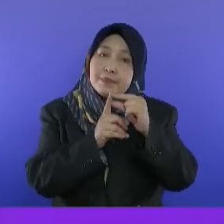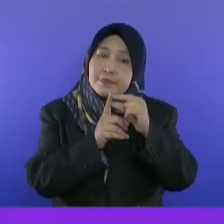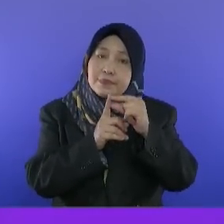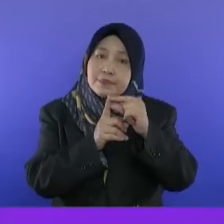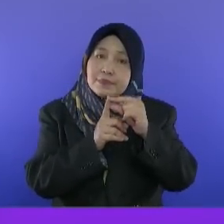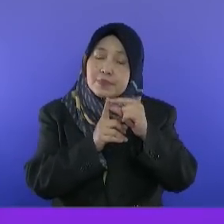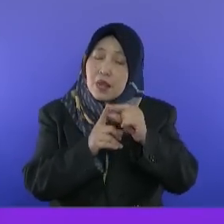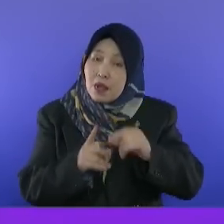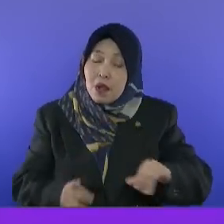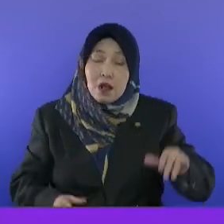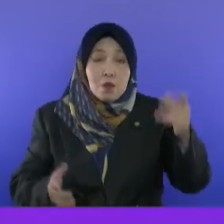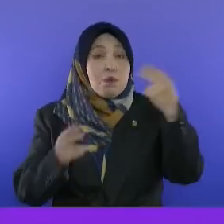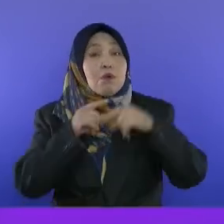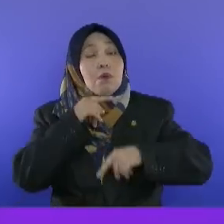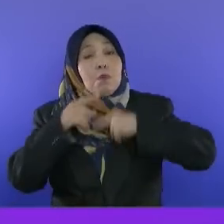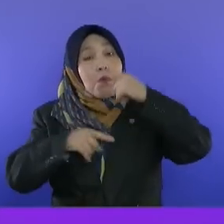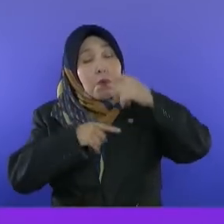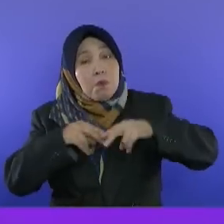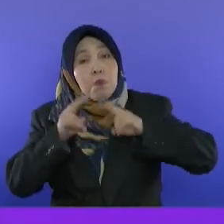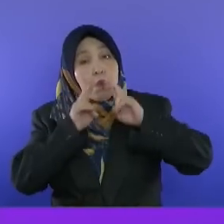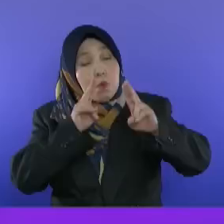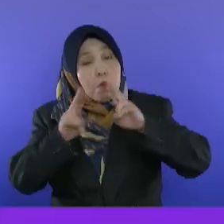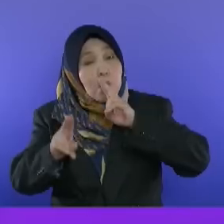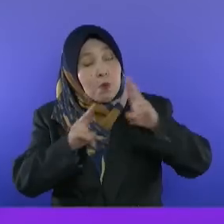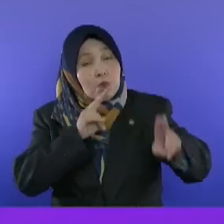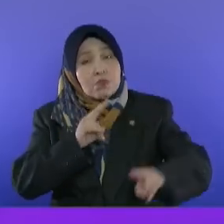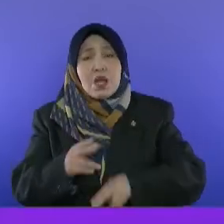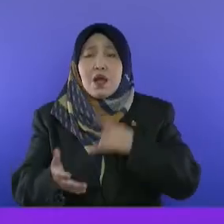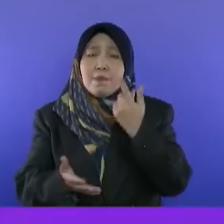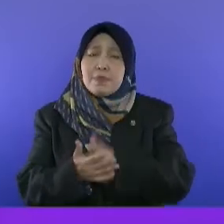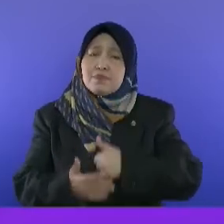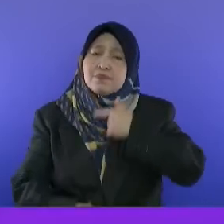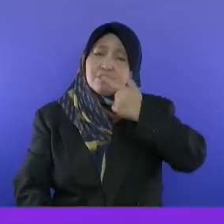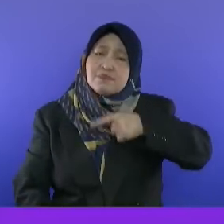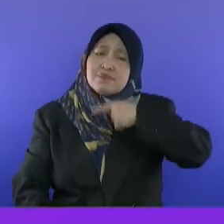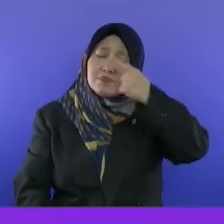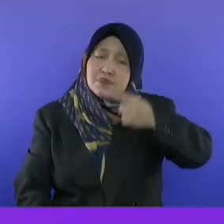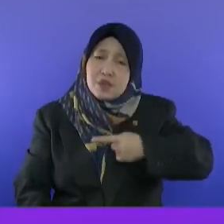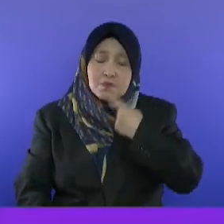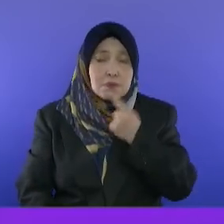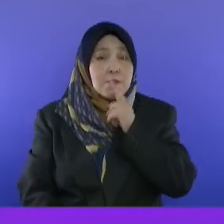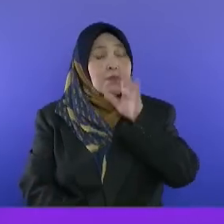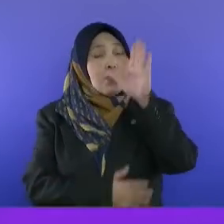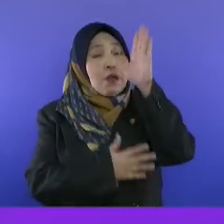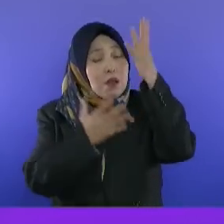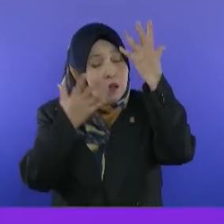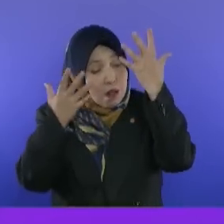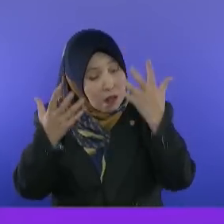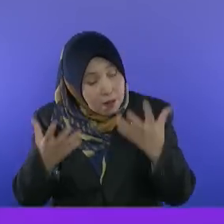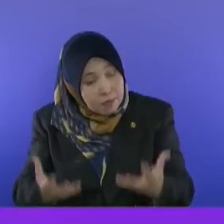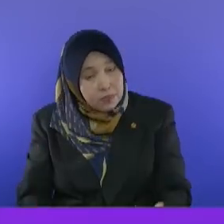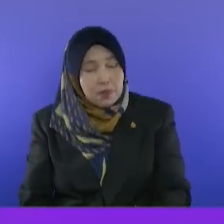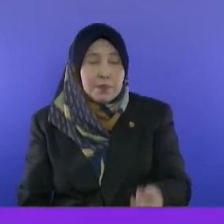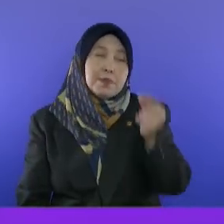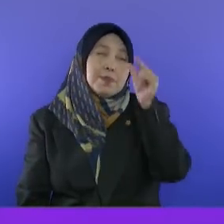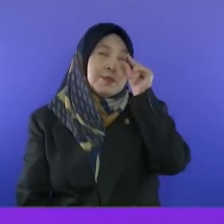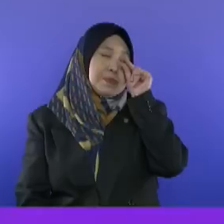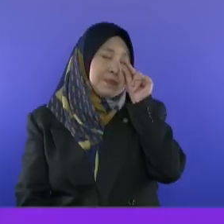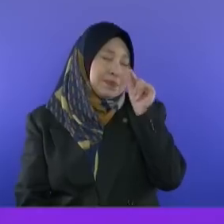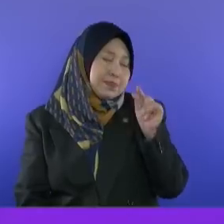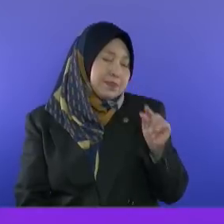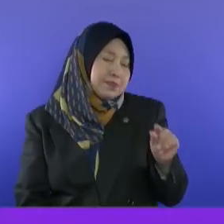perkataan yang mereka ucapkan itu misal yang mereka ucapkan itu adalah satu perjanjian berat tetapi dipandang enteng